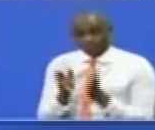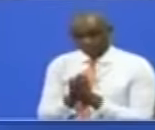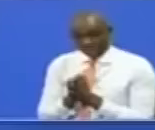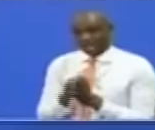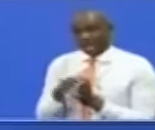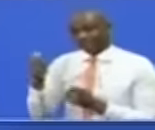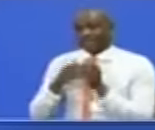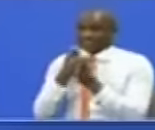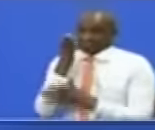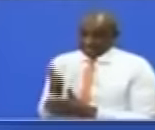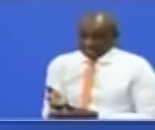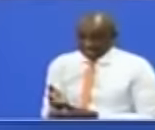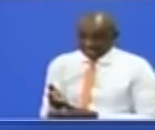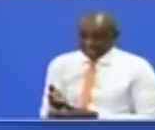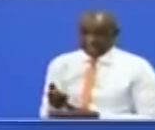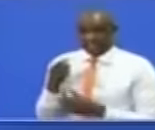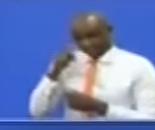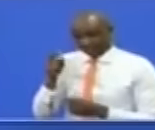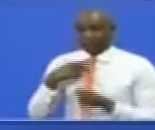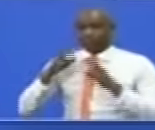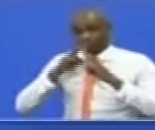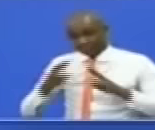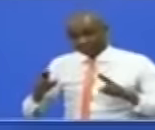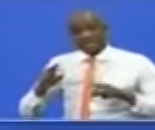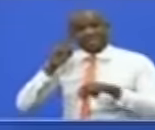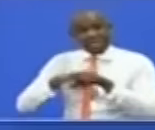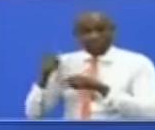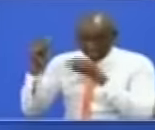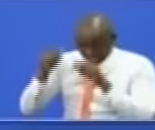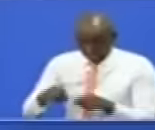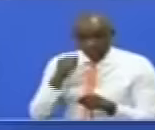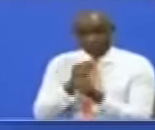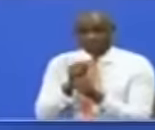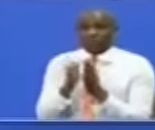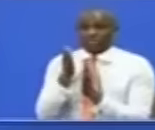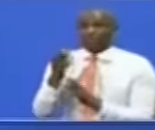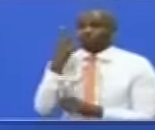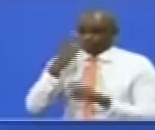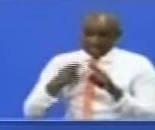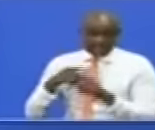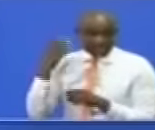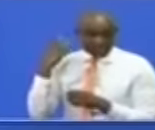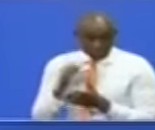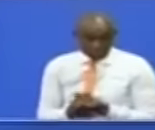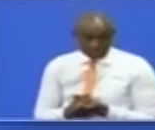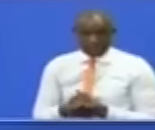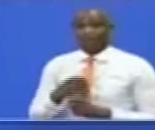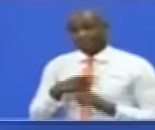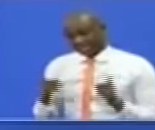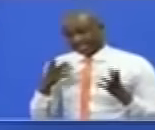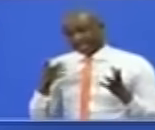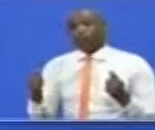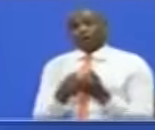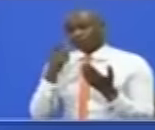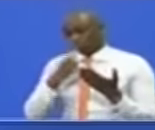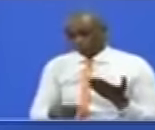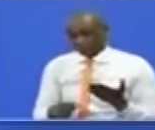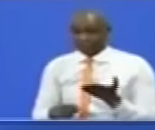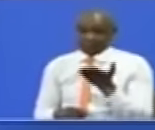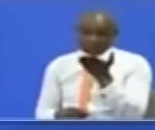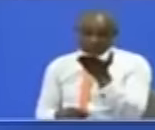viongozi waliokuemo kupambana na mambo ya amani. Hata tulipokuja tulifanya kazi na yeye kwa miaka 2 iliyoanza, lakini imefika kiwango